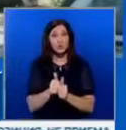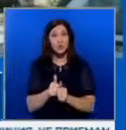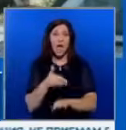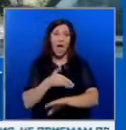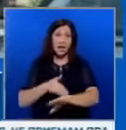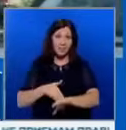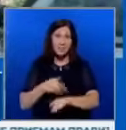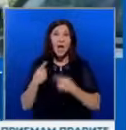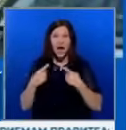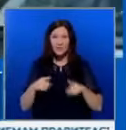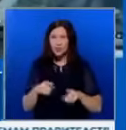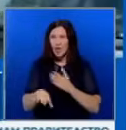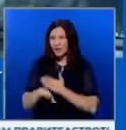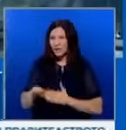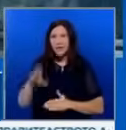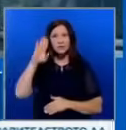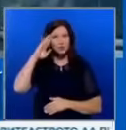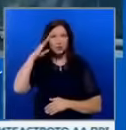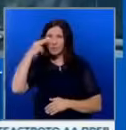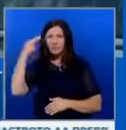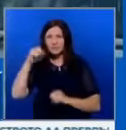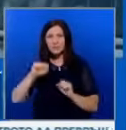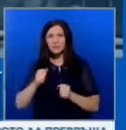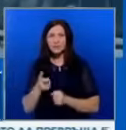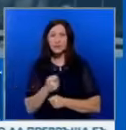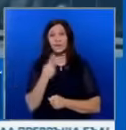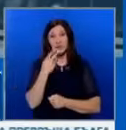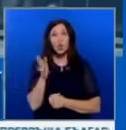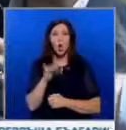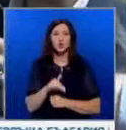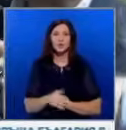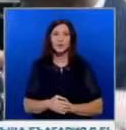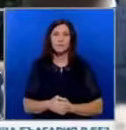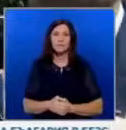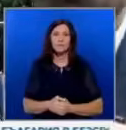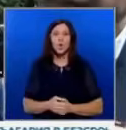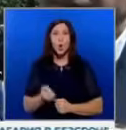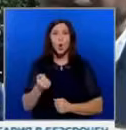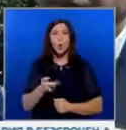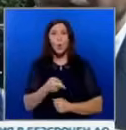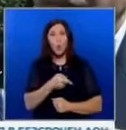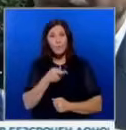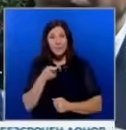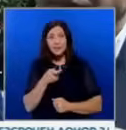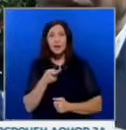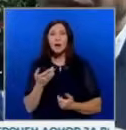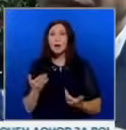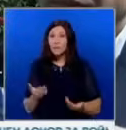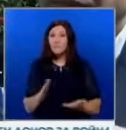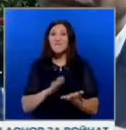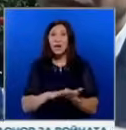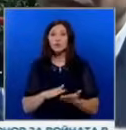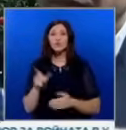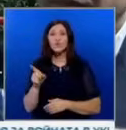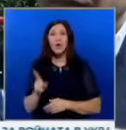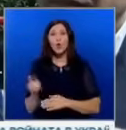ранен, другият ранен е служител на фирмата за бързи кредити. Чуйте още. Убития е де-факто човек, който